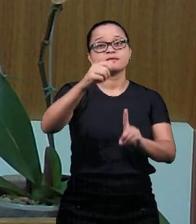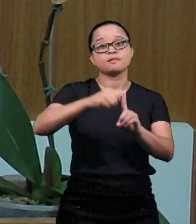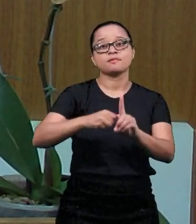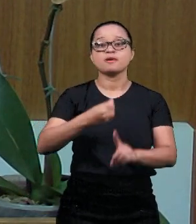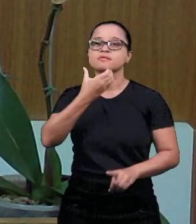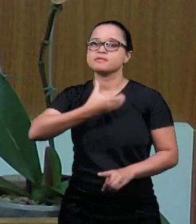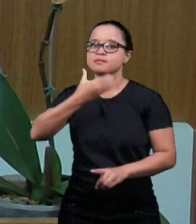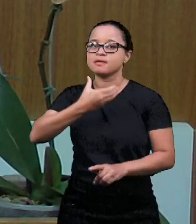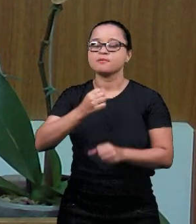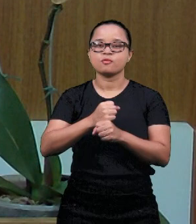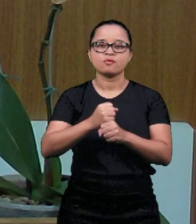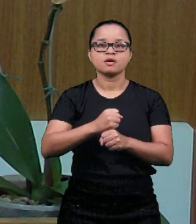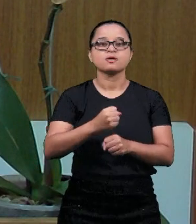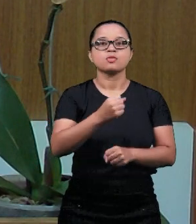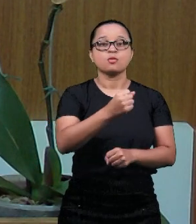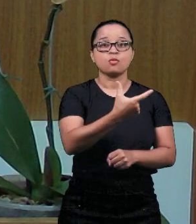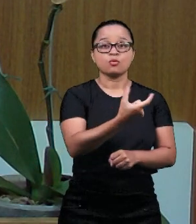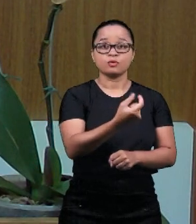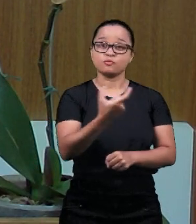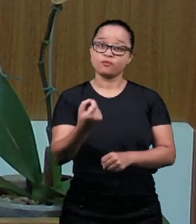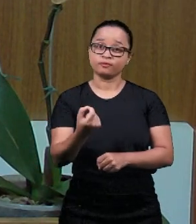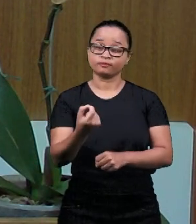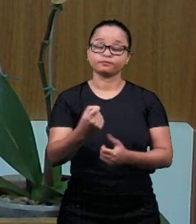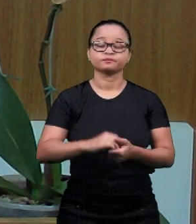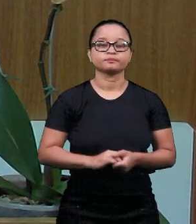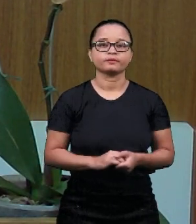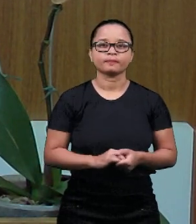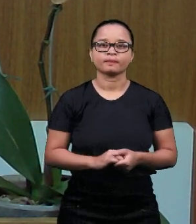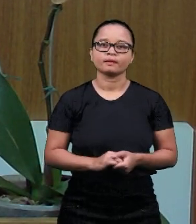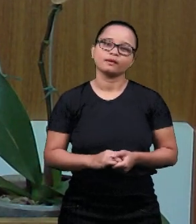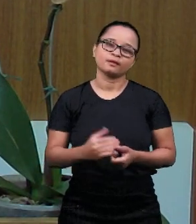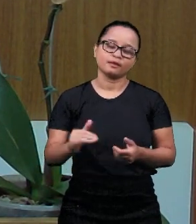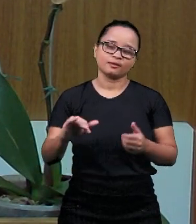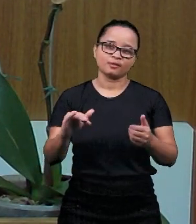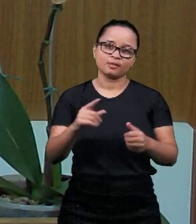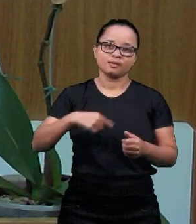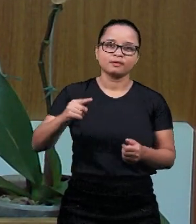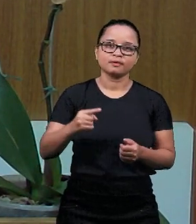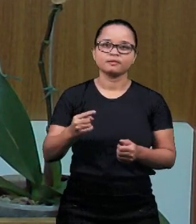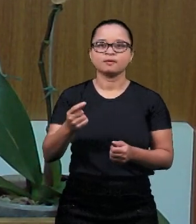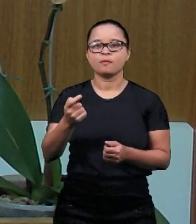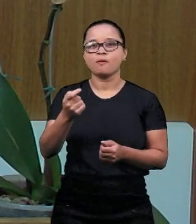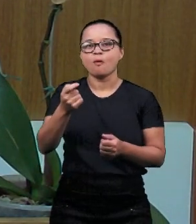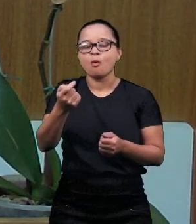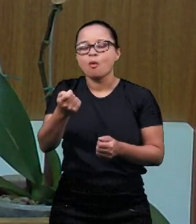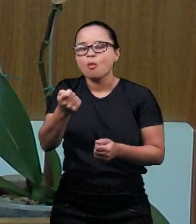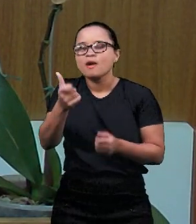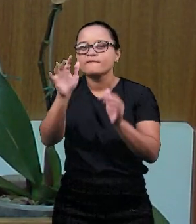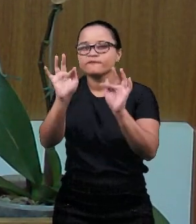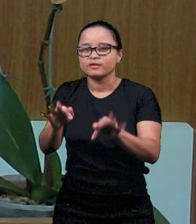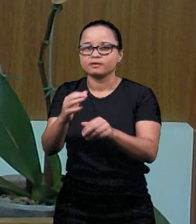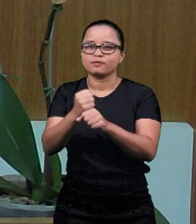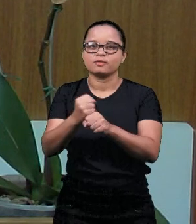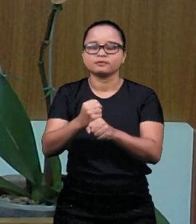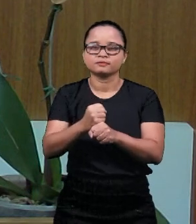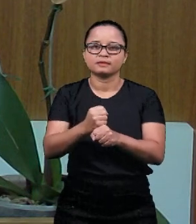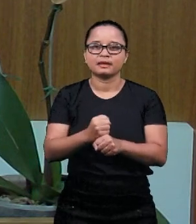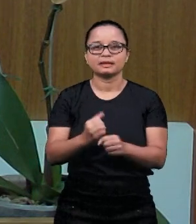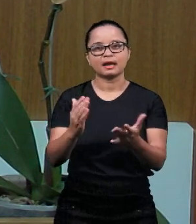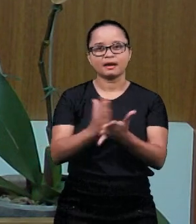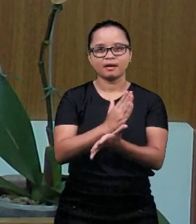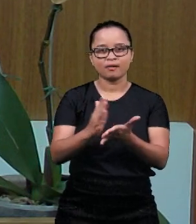Nous finissons encore une année. Dans quelques semaines, nous passerons une nouvelle année.